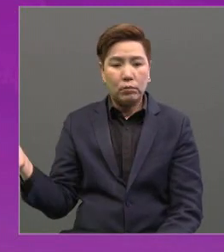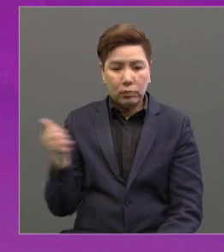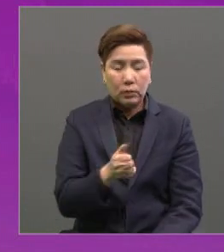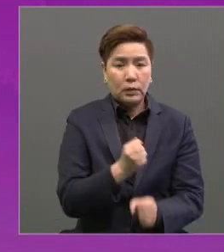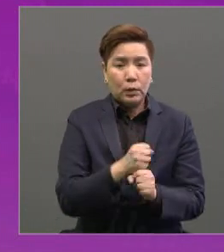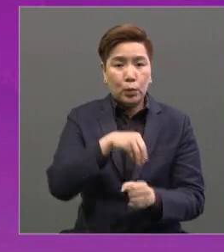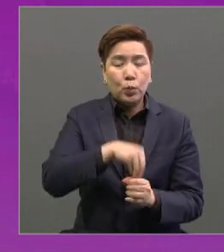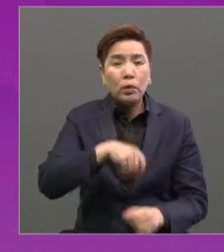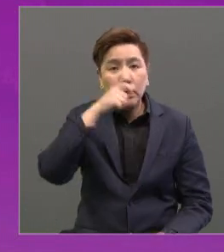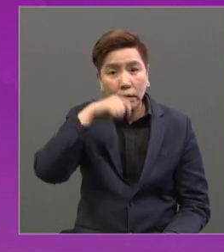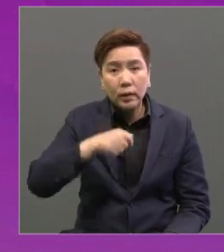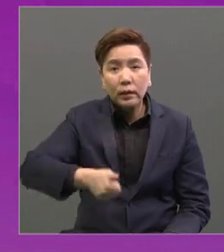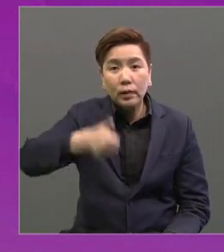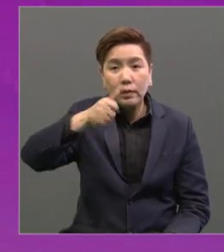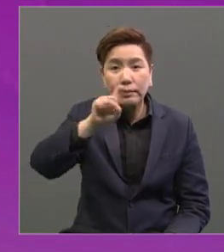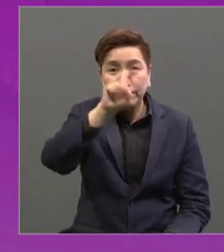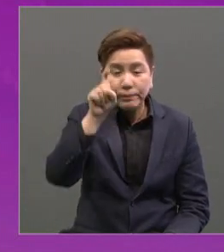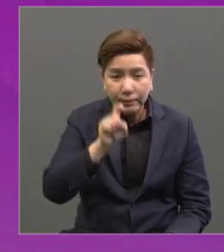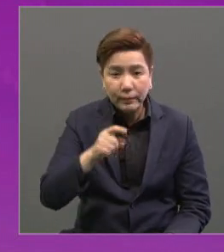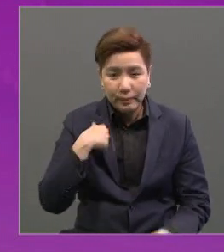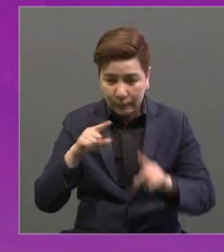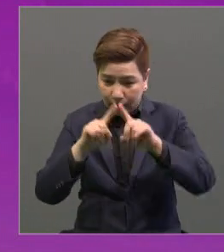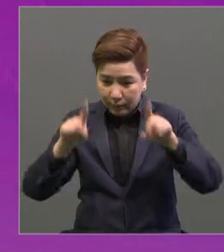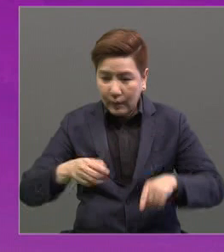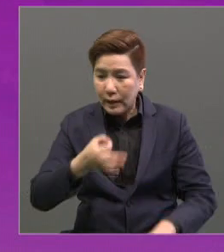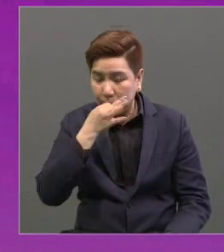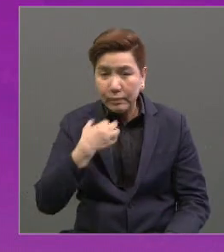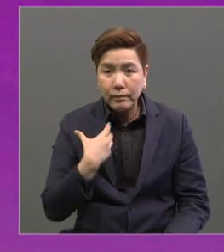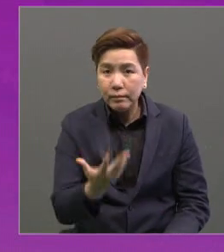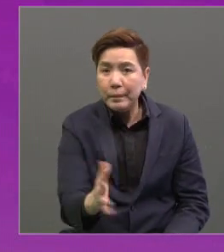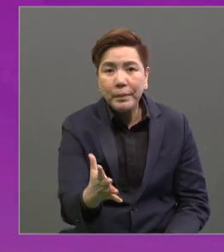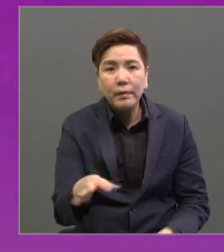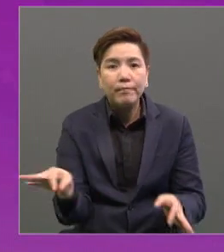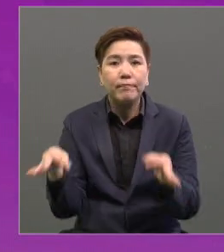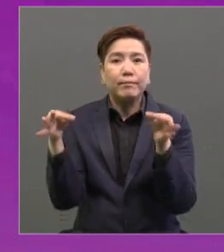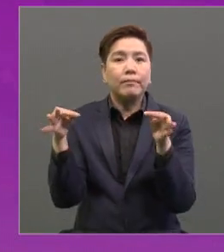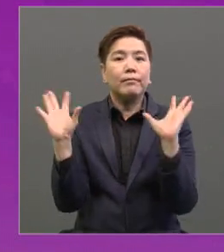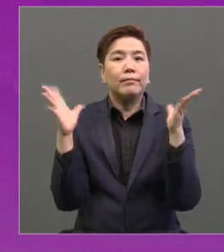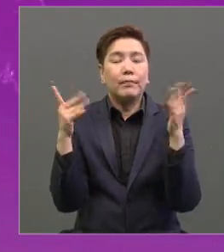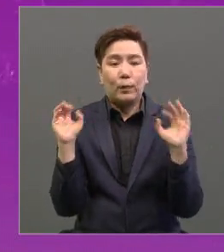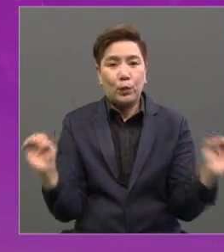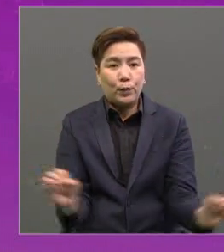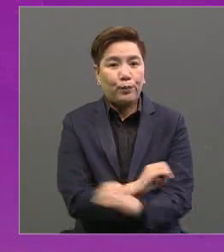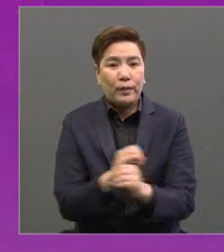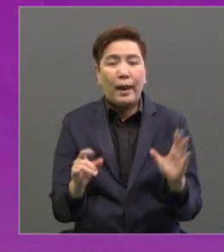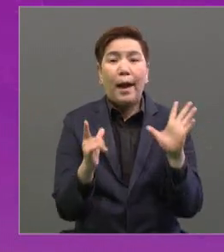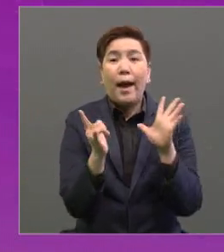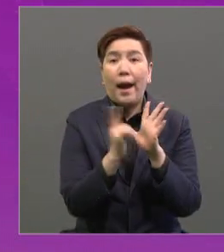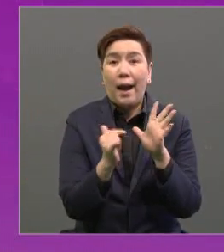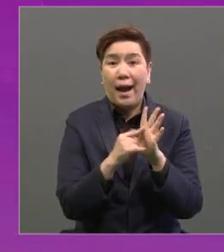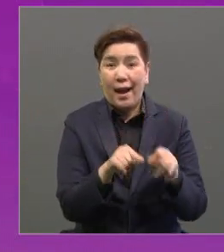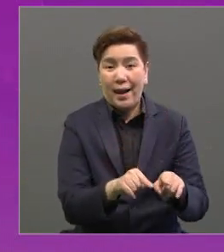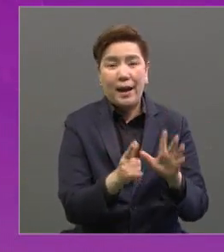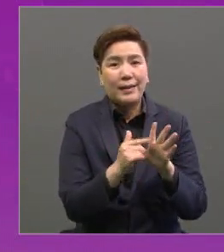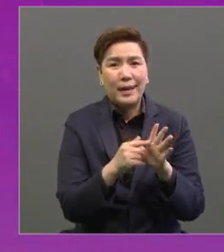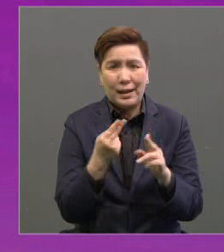ทำหการในประเทศไทยคุณต้องมีใบประกอบวิชาชีพเวชกรรมในไทยมีมั้ยไม่มีแล้วปรากฏว่ายาที่ใช้เนี่ย